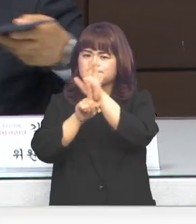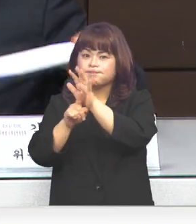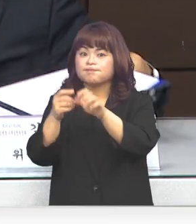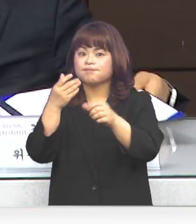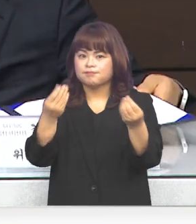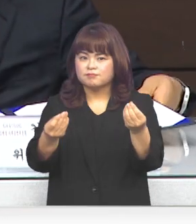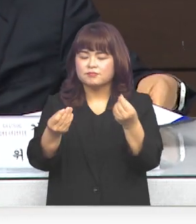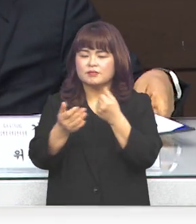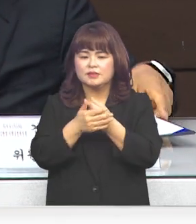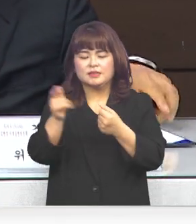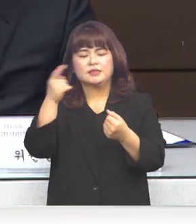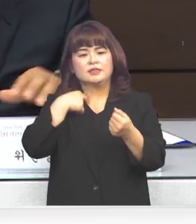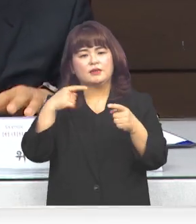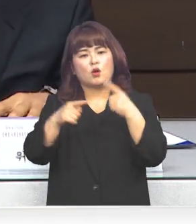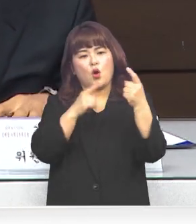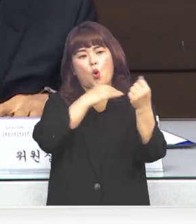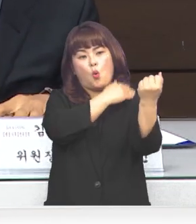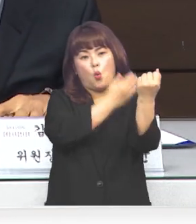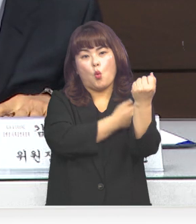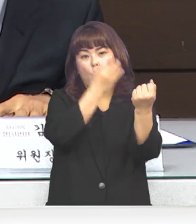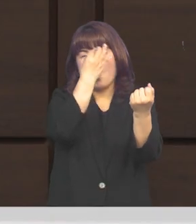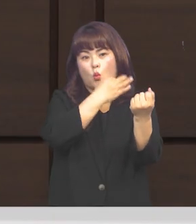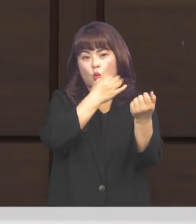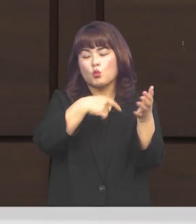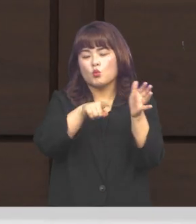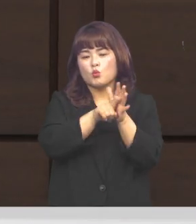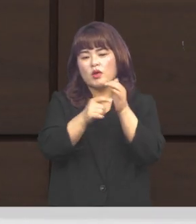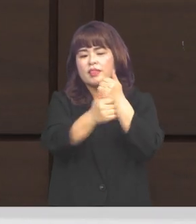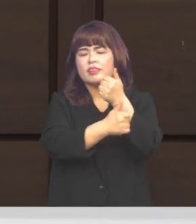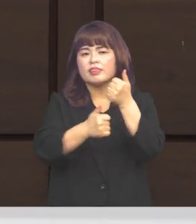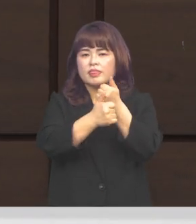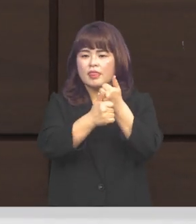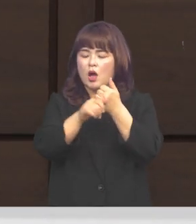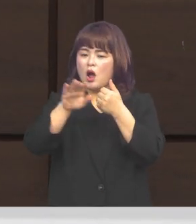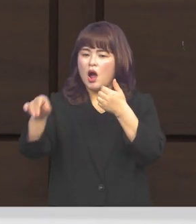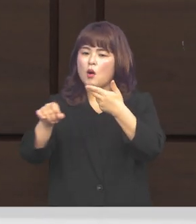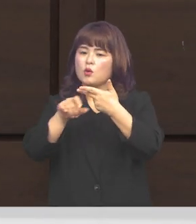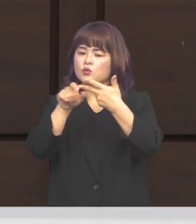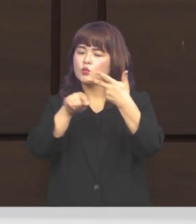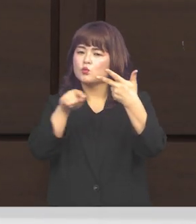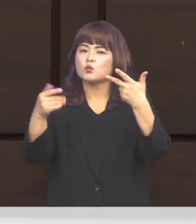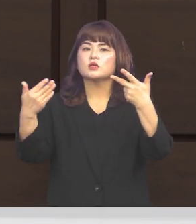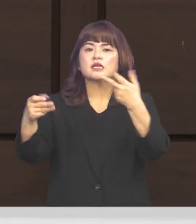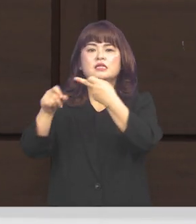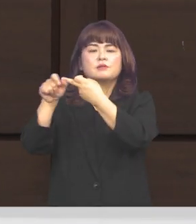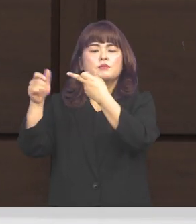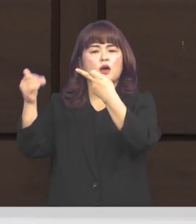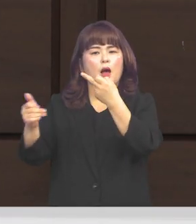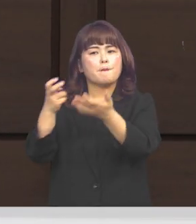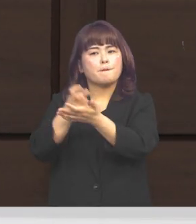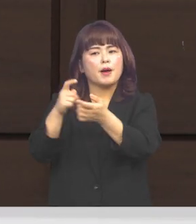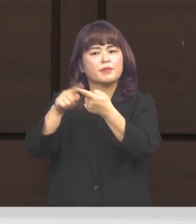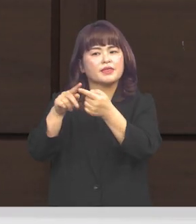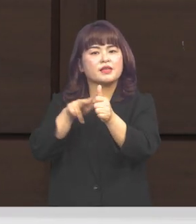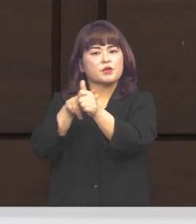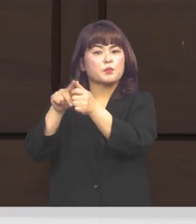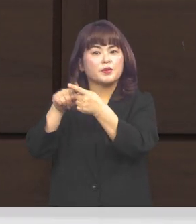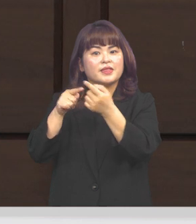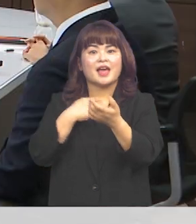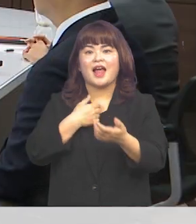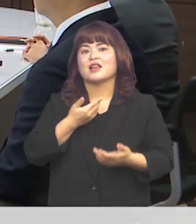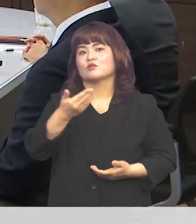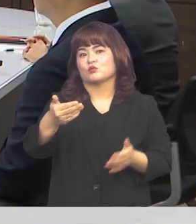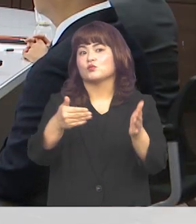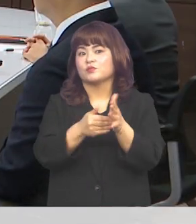모집하고 김앤장 사회공헌위원회는 올 하반기부터 분기별로 청년들이 궁금해하는 법률 정보를